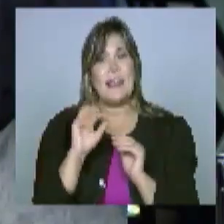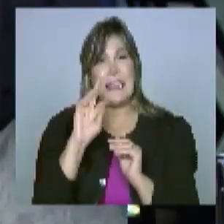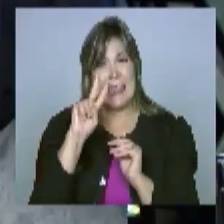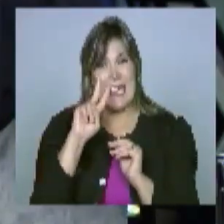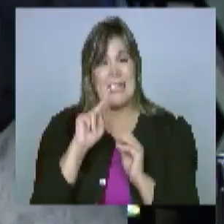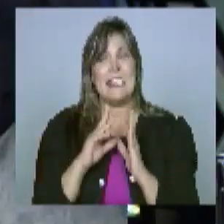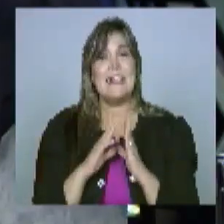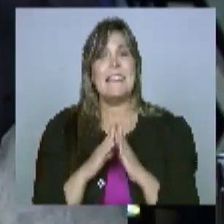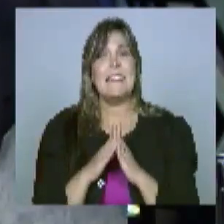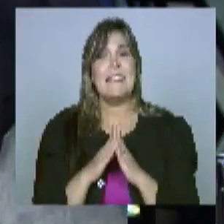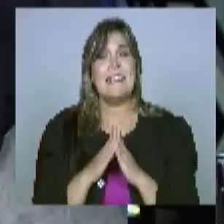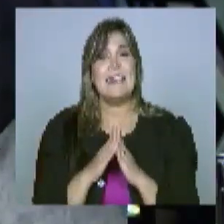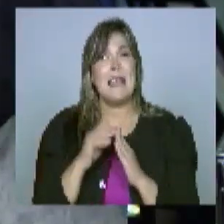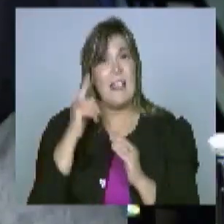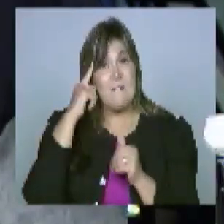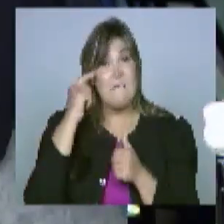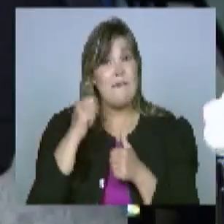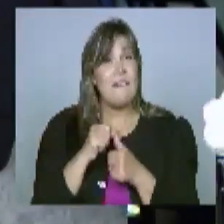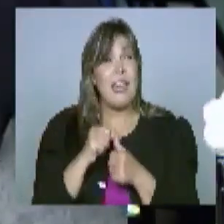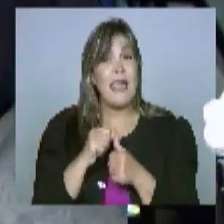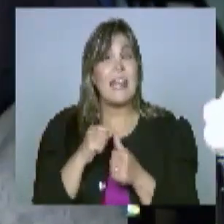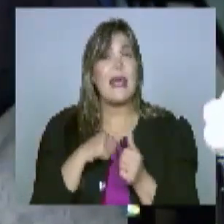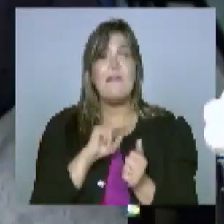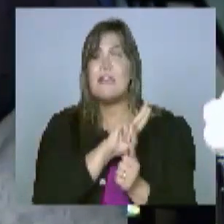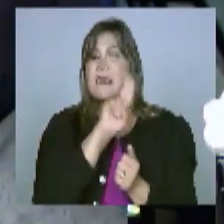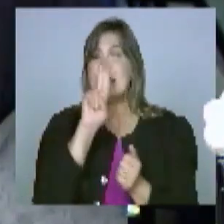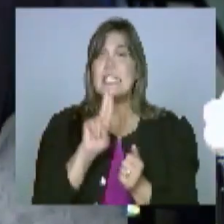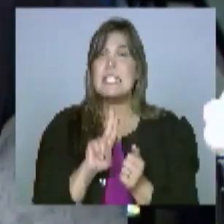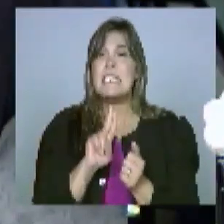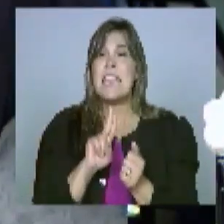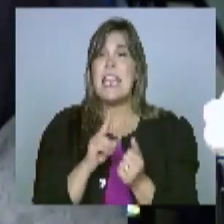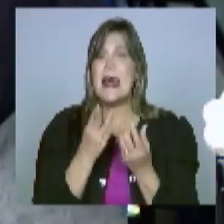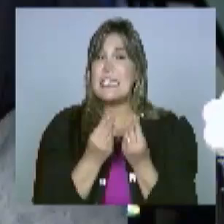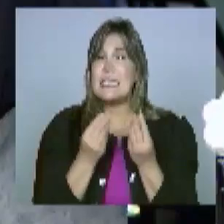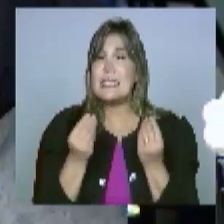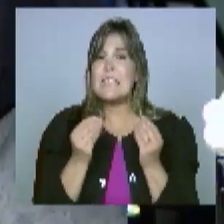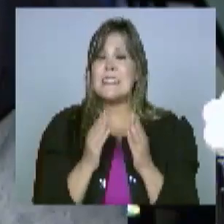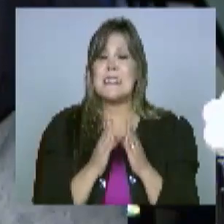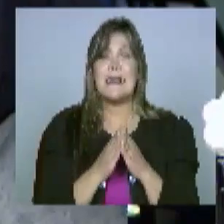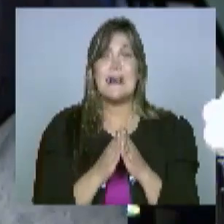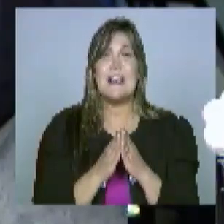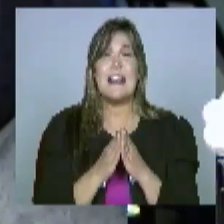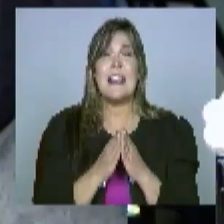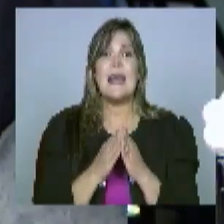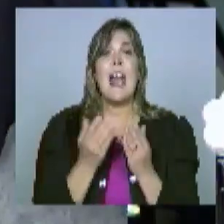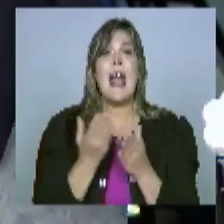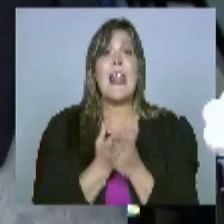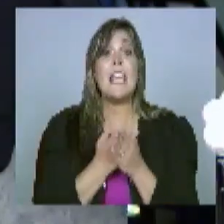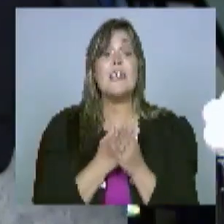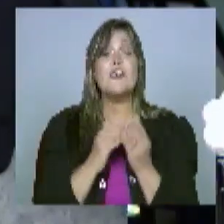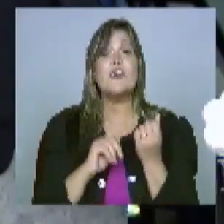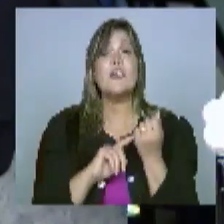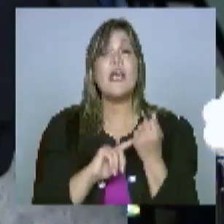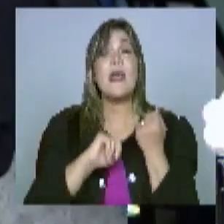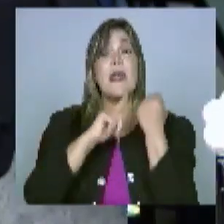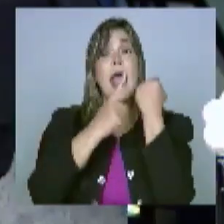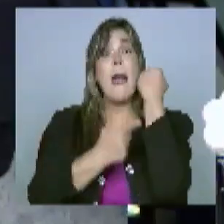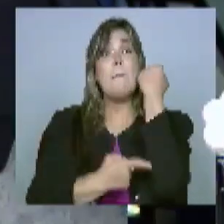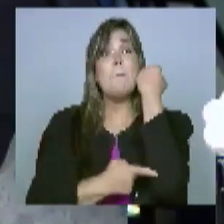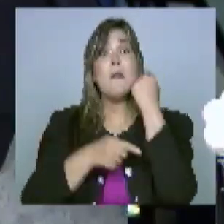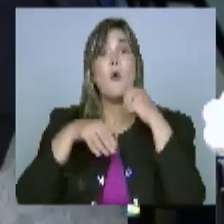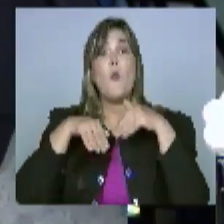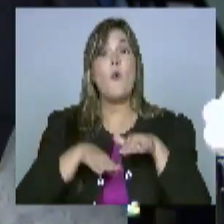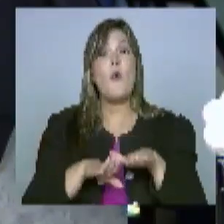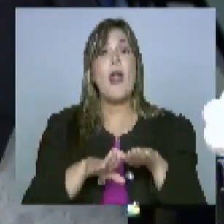يمكن حضرتك تتذكري كويس بتجيلنا اسئله كانت من الخارج طب فيما تعلق بالانجاب فكان